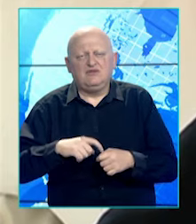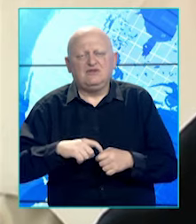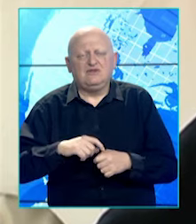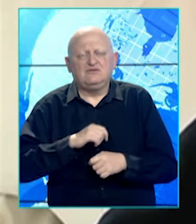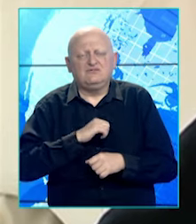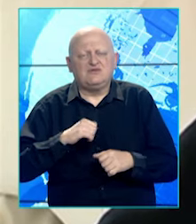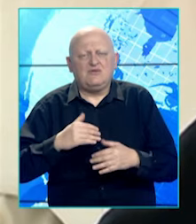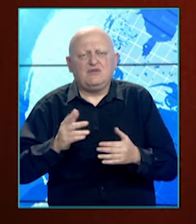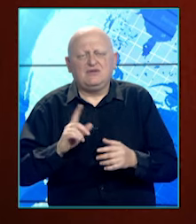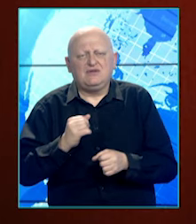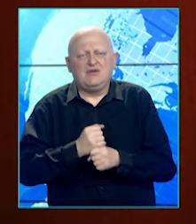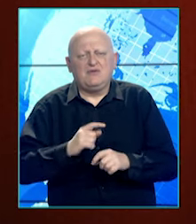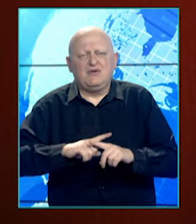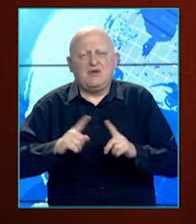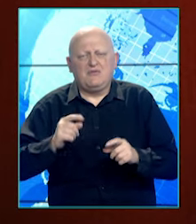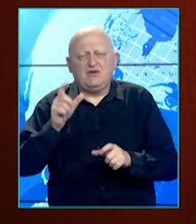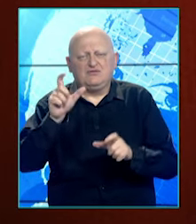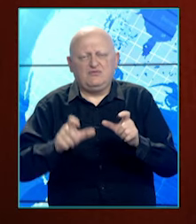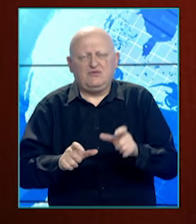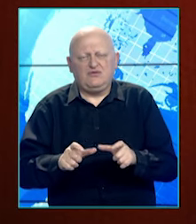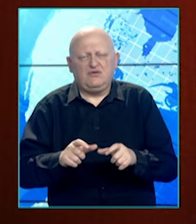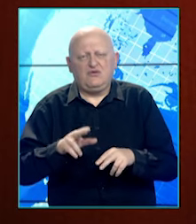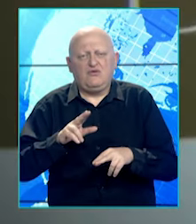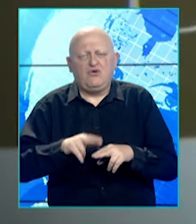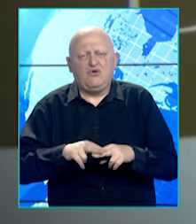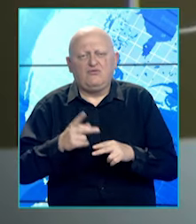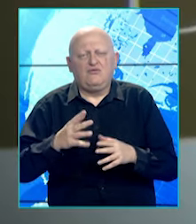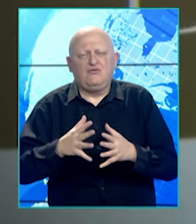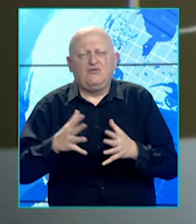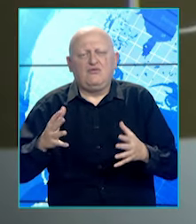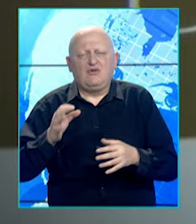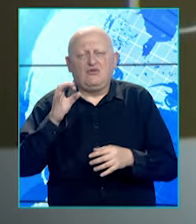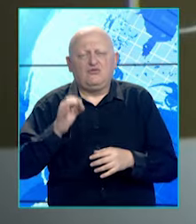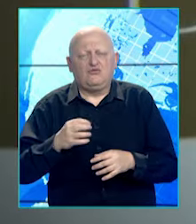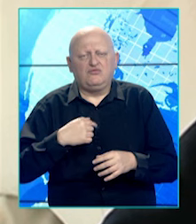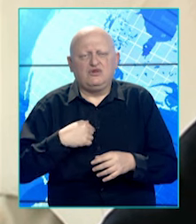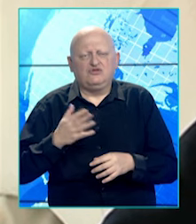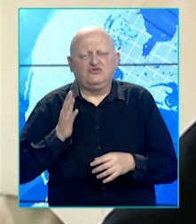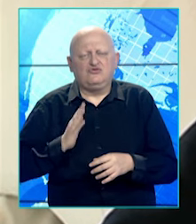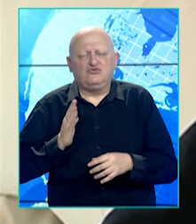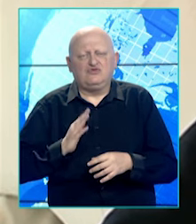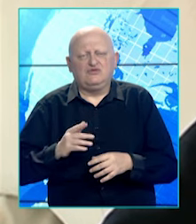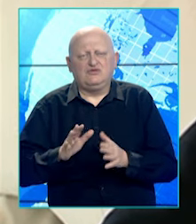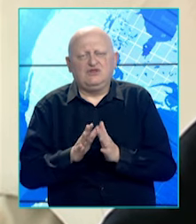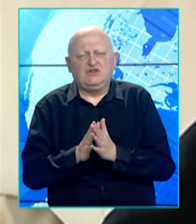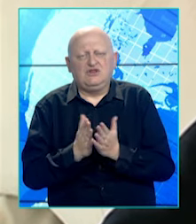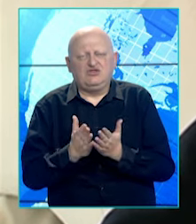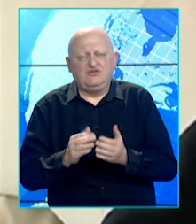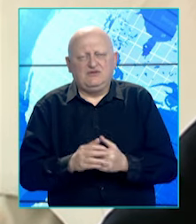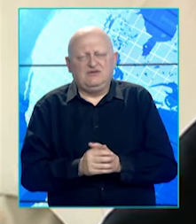isključiv, nije pravio razliku među ljudima, ostavio jednu ogromnu rupu u našoj kulturi i našoj